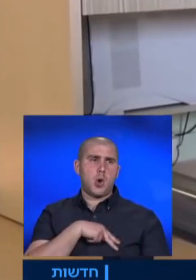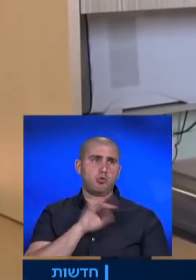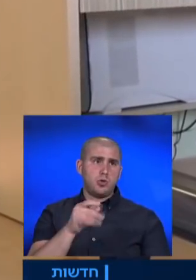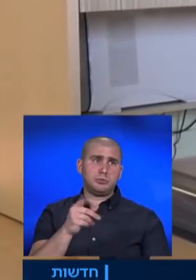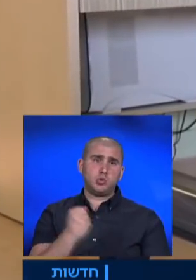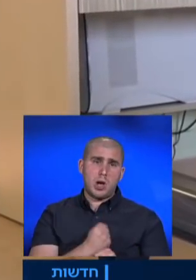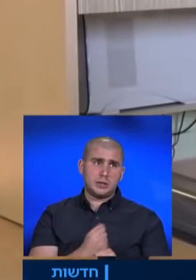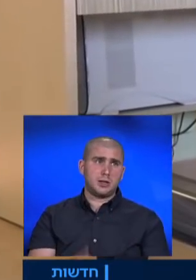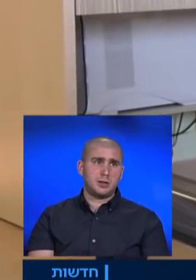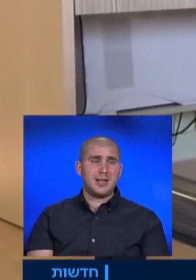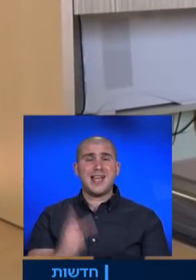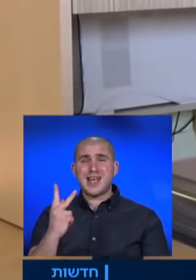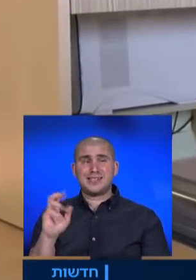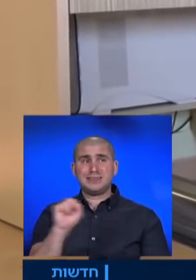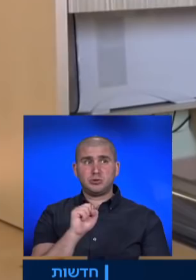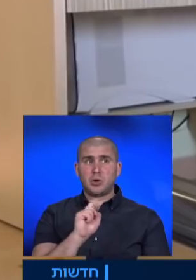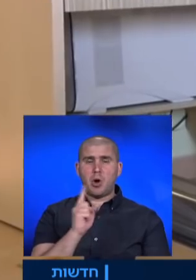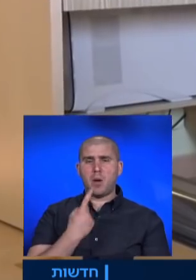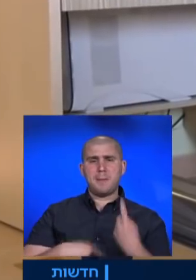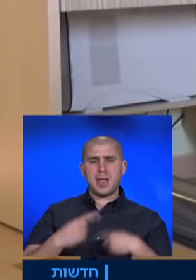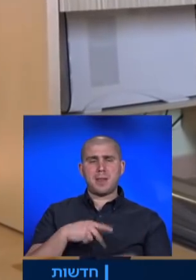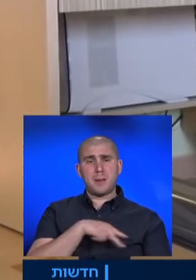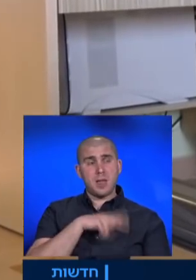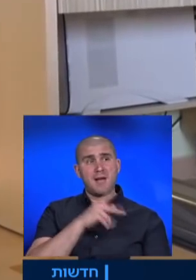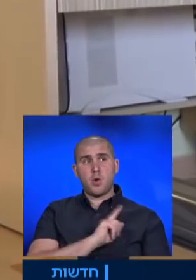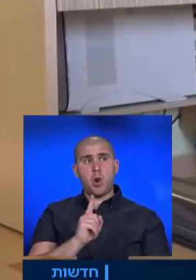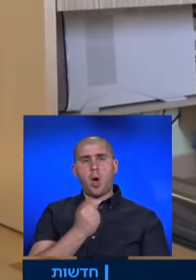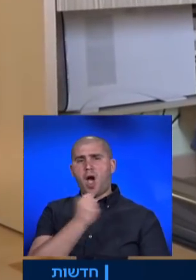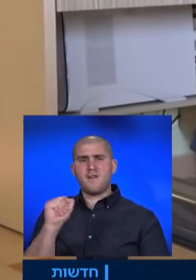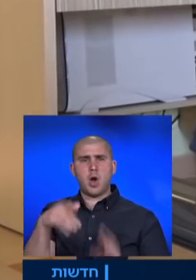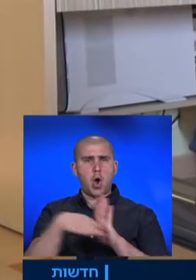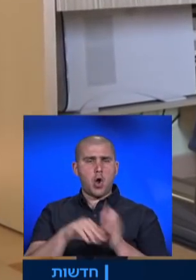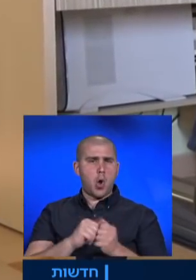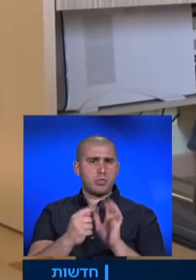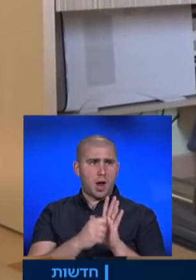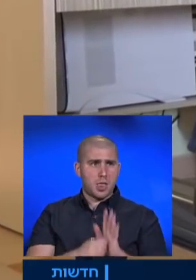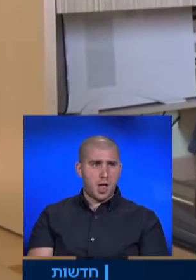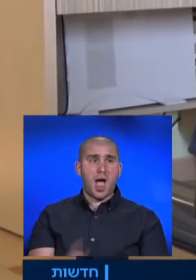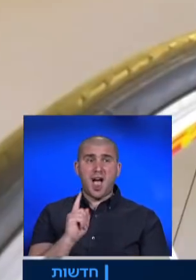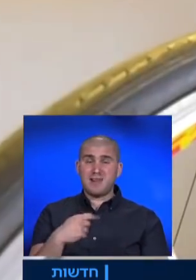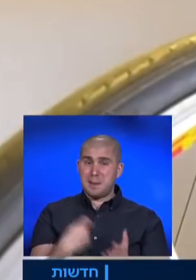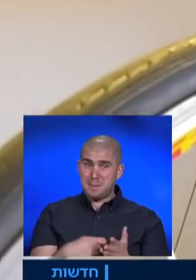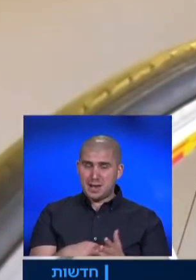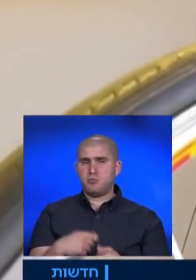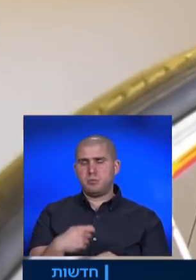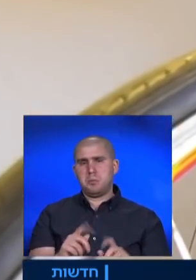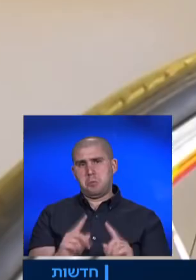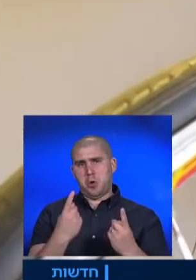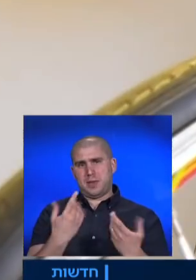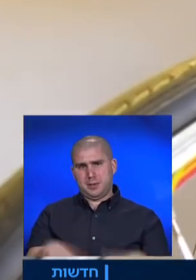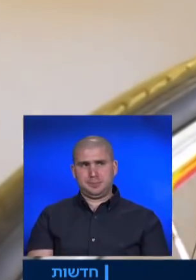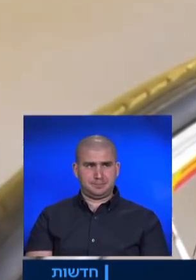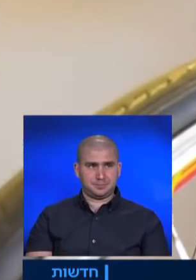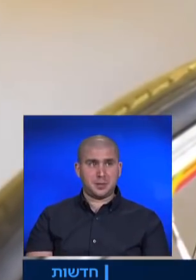קטי ספיצ'קוב לא בורחת מאחריות למרות שלא עברה על שום חוק או תקנה, אבל את המחיר היא משלמת בכל זאת. כרגע,